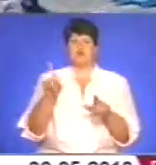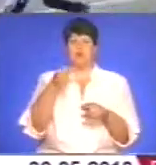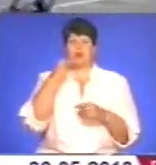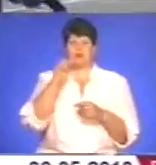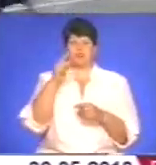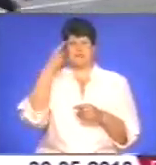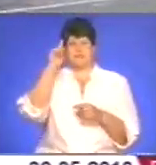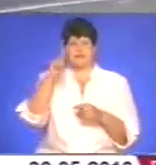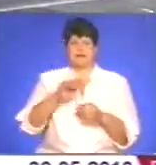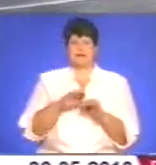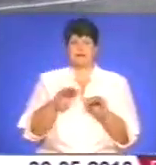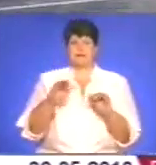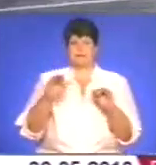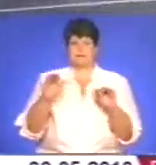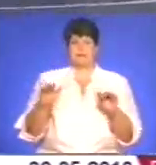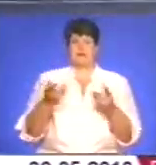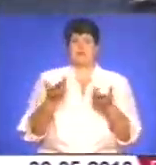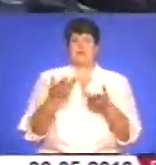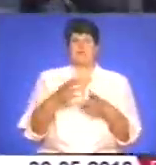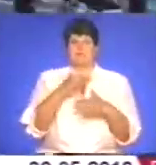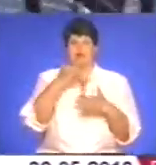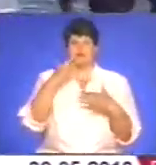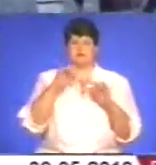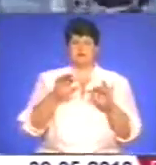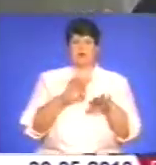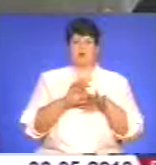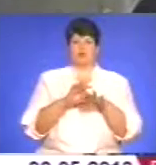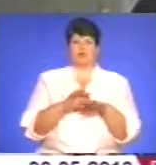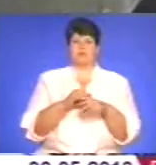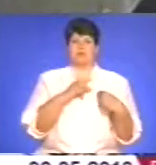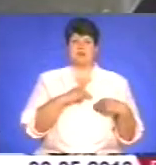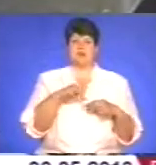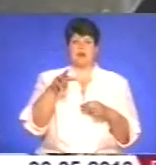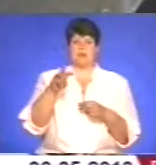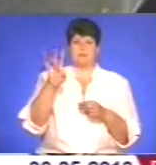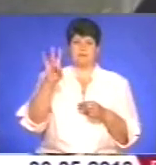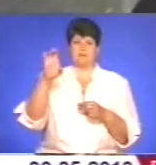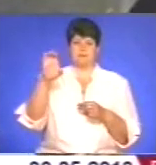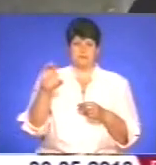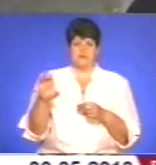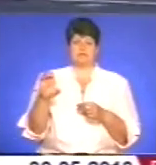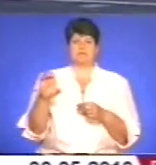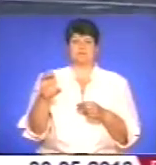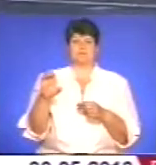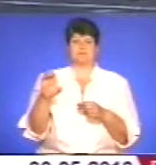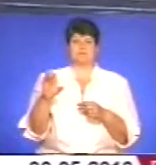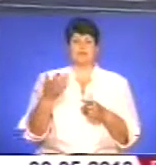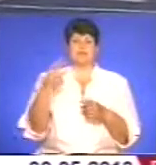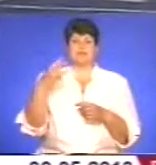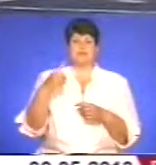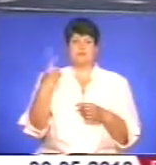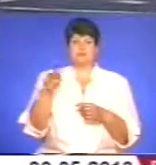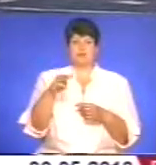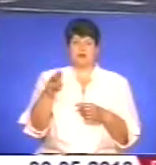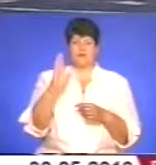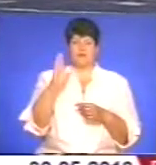знання дітей з основ безпеки життєдіяльності, багато заходів проводять працівники управління Міністерства надзвичайних ситуацій в області. 31